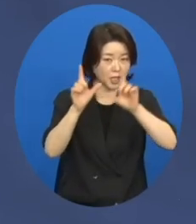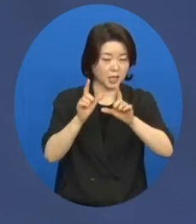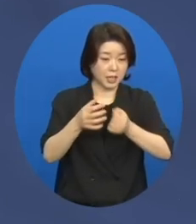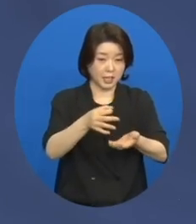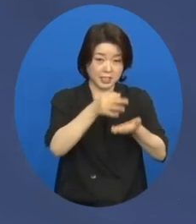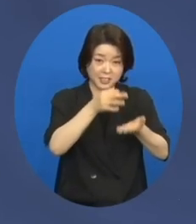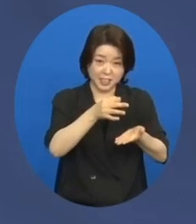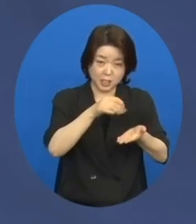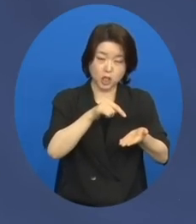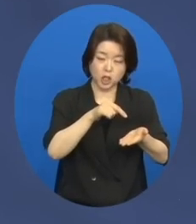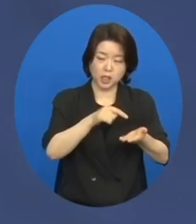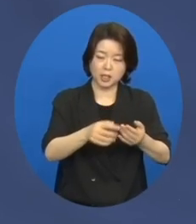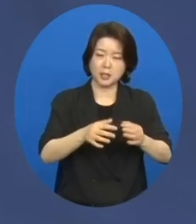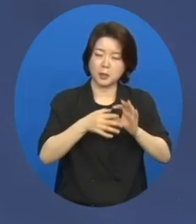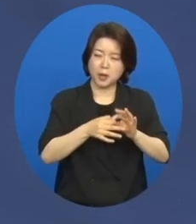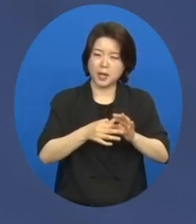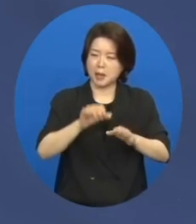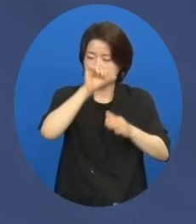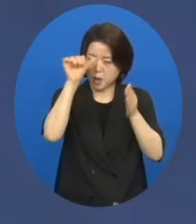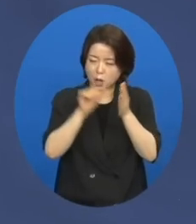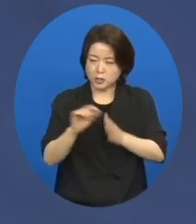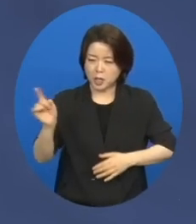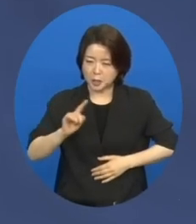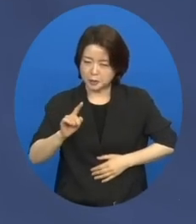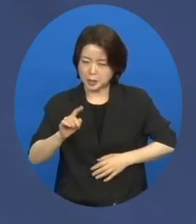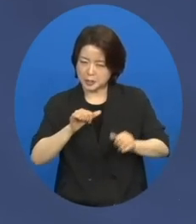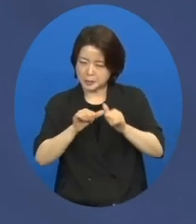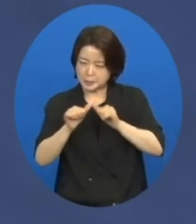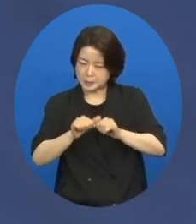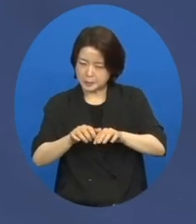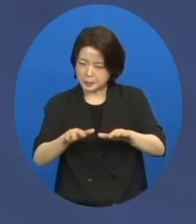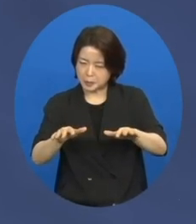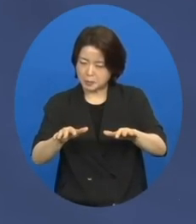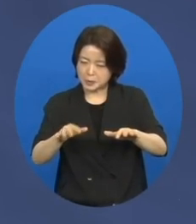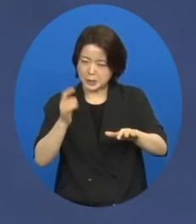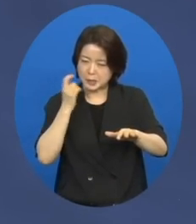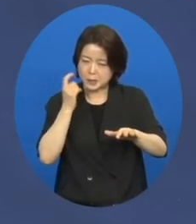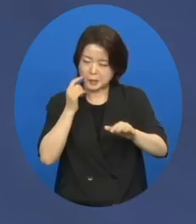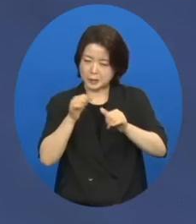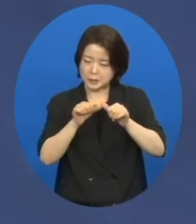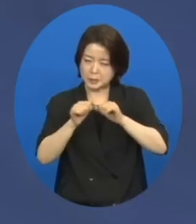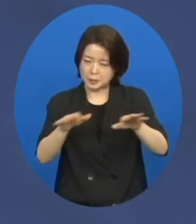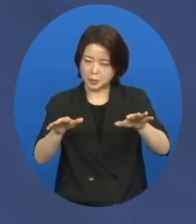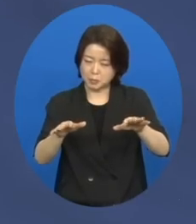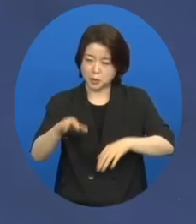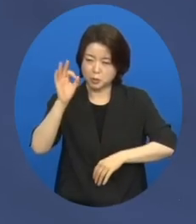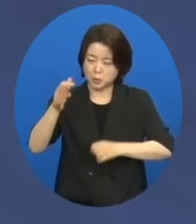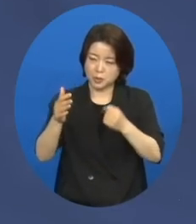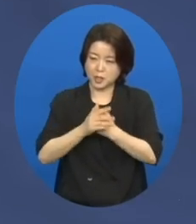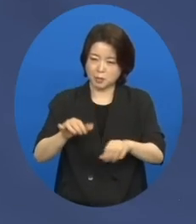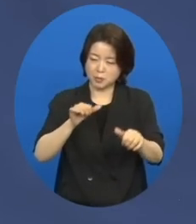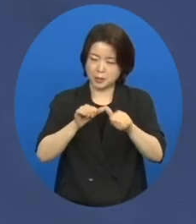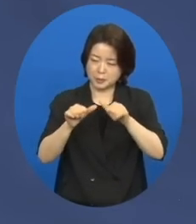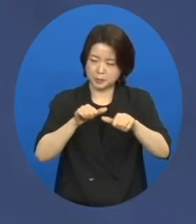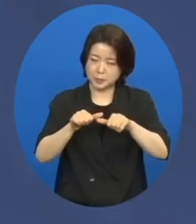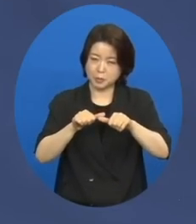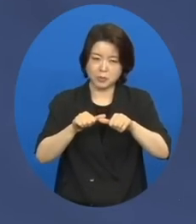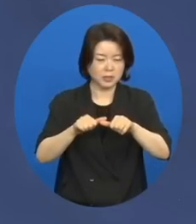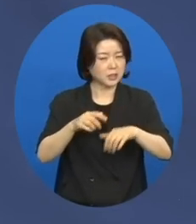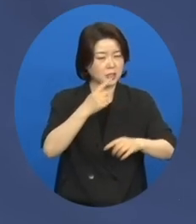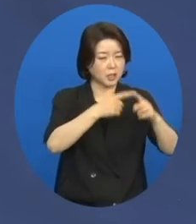한 평생에 어떤 스캔들도 우리에게는 절대 돈 문제 때문에 구질구질한 교회 안에 돈